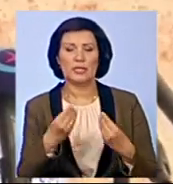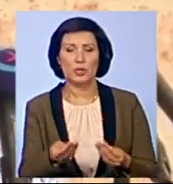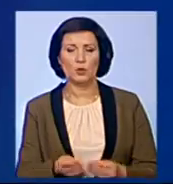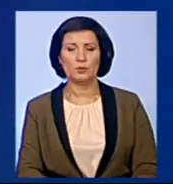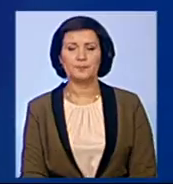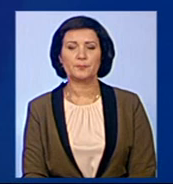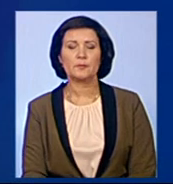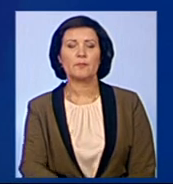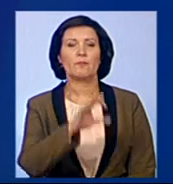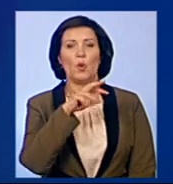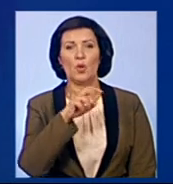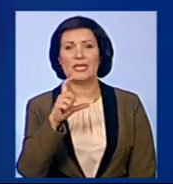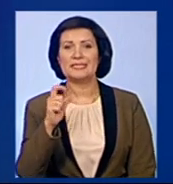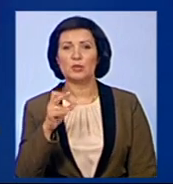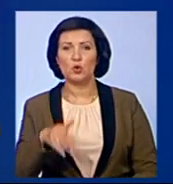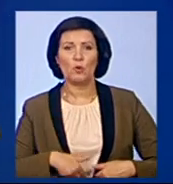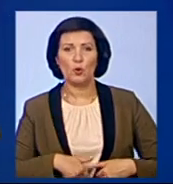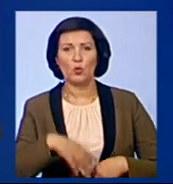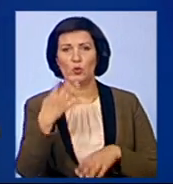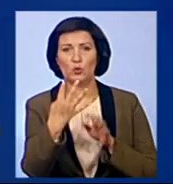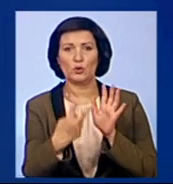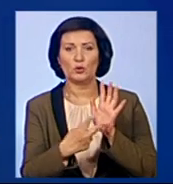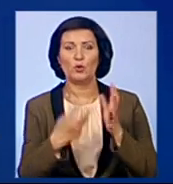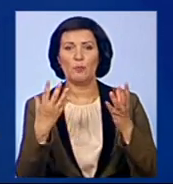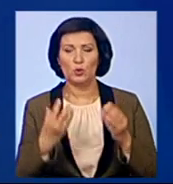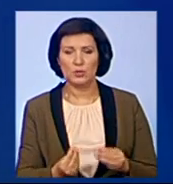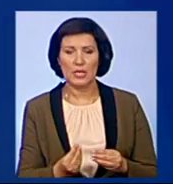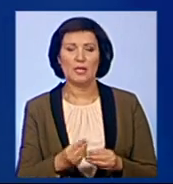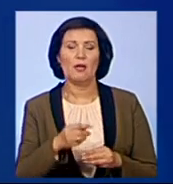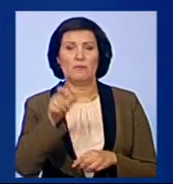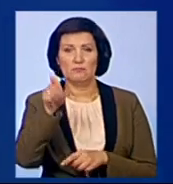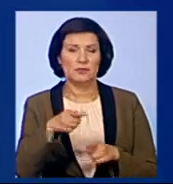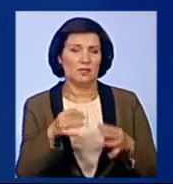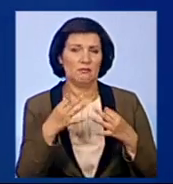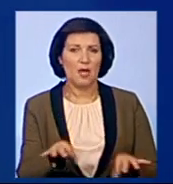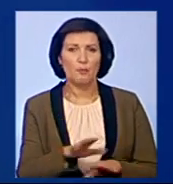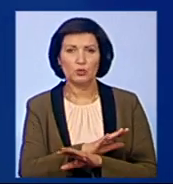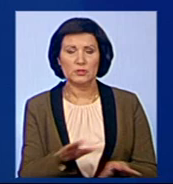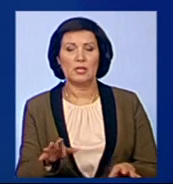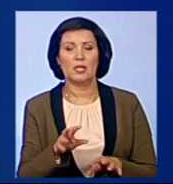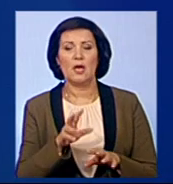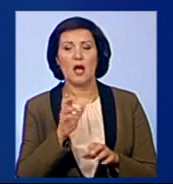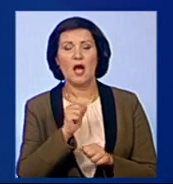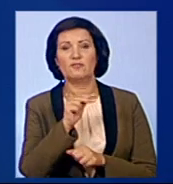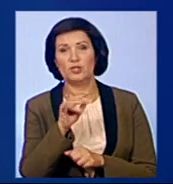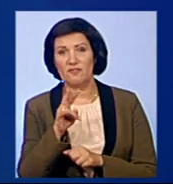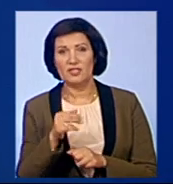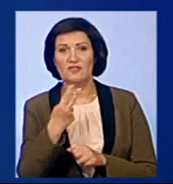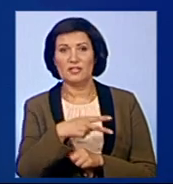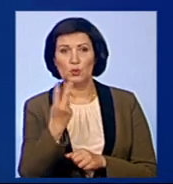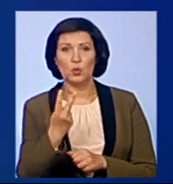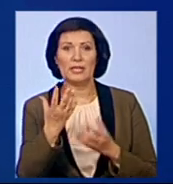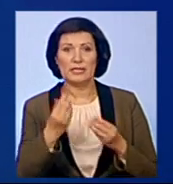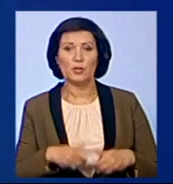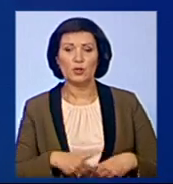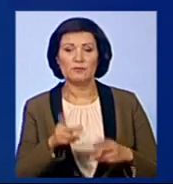надають. Олег Сенцов голодує вже 47-й день. Омбудсмана до нього не пустили. А от на початку червня, у 22-й день